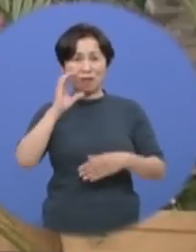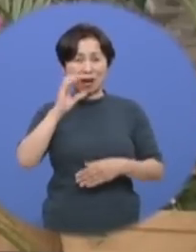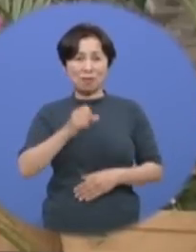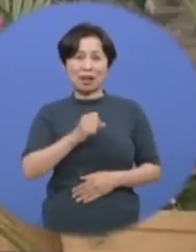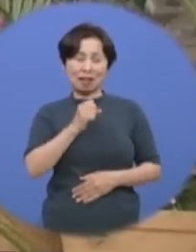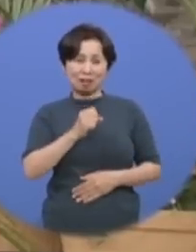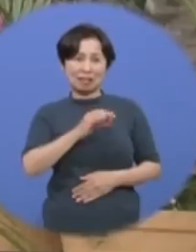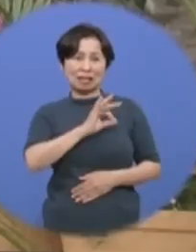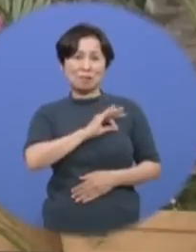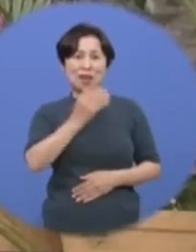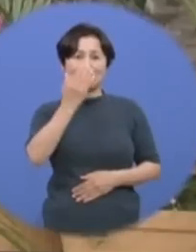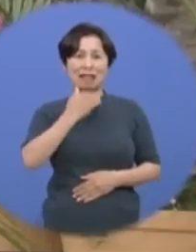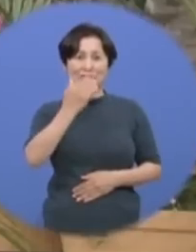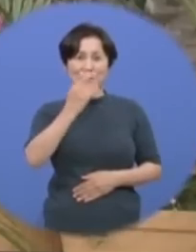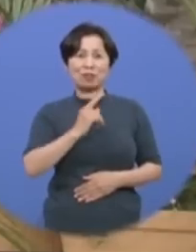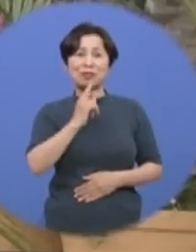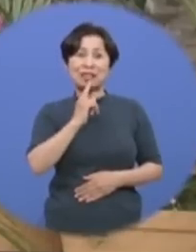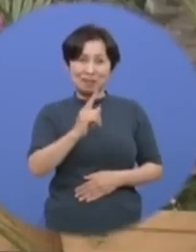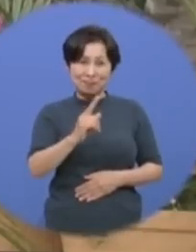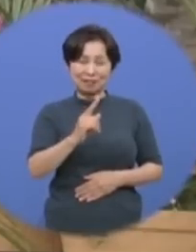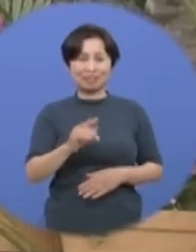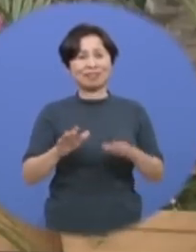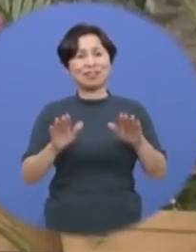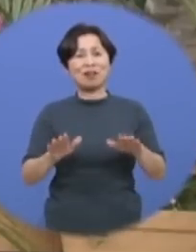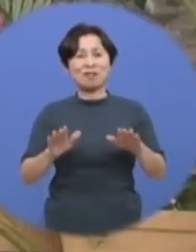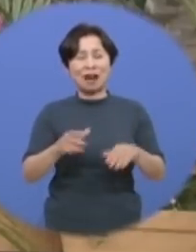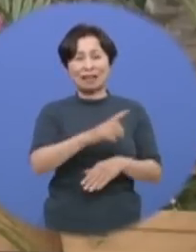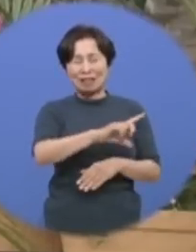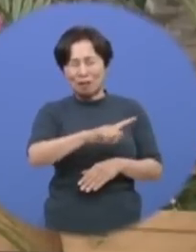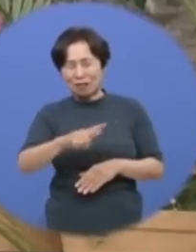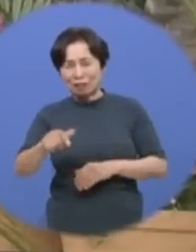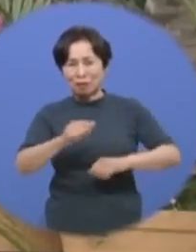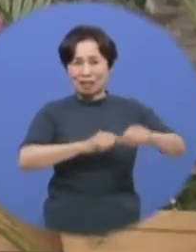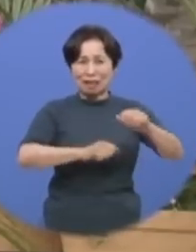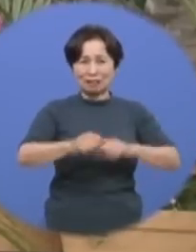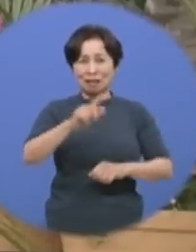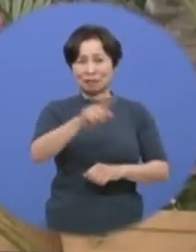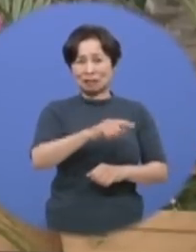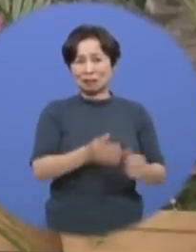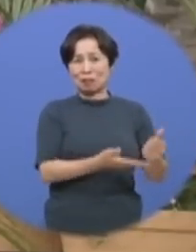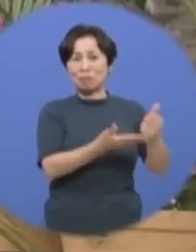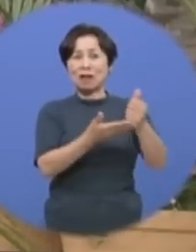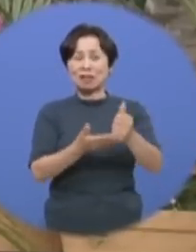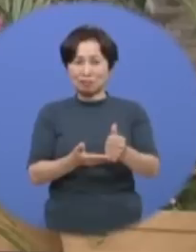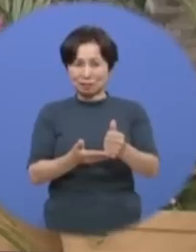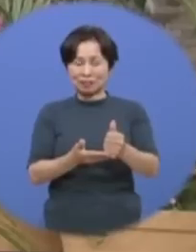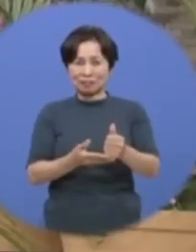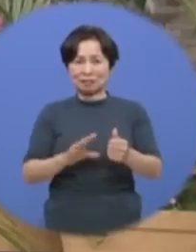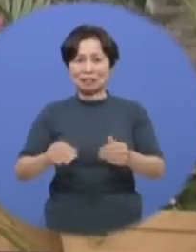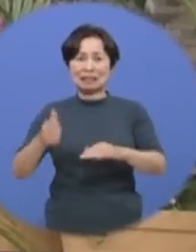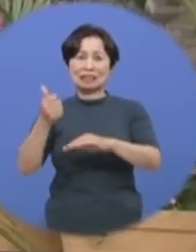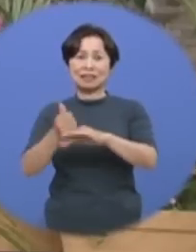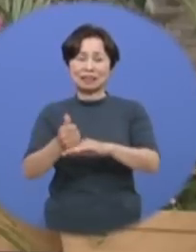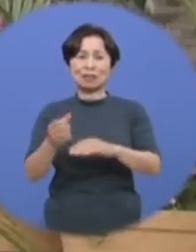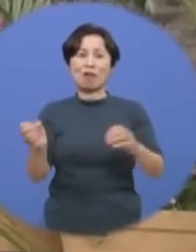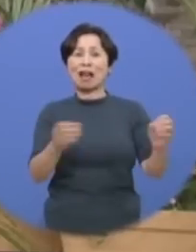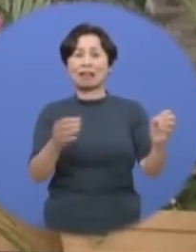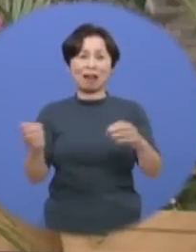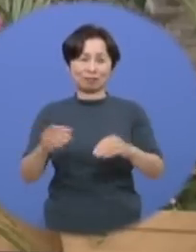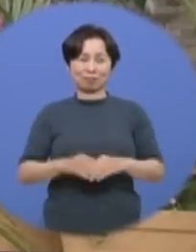ですさて今日は様々な分野で活躍する方をゲストに迎えてお送りする知事と語る